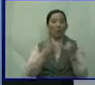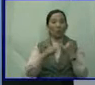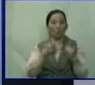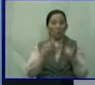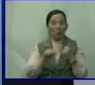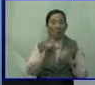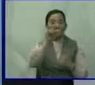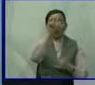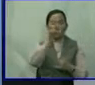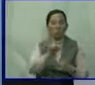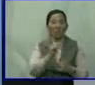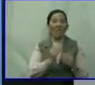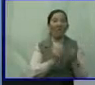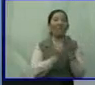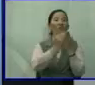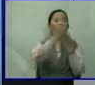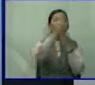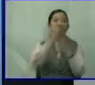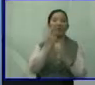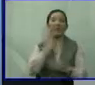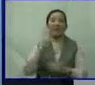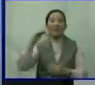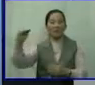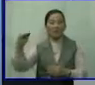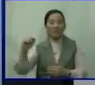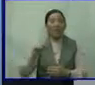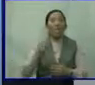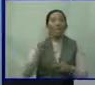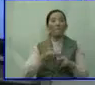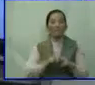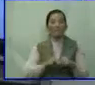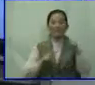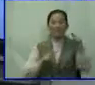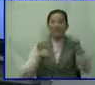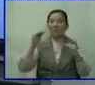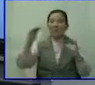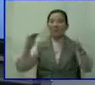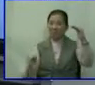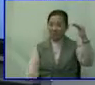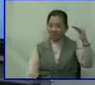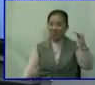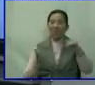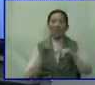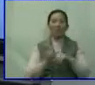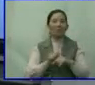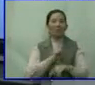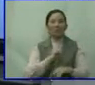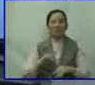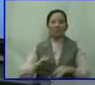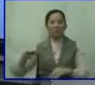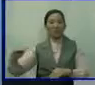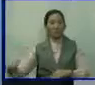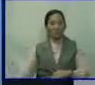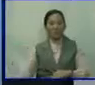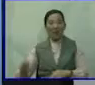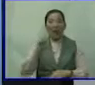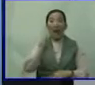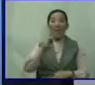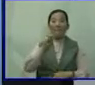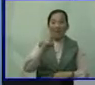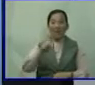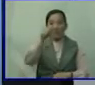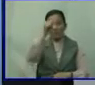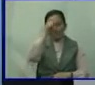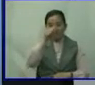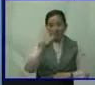столбик выше красного. Конечно, здесь низкий, здесь совсем низкий. А вот в апреле